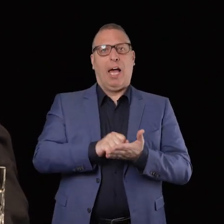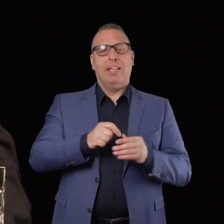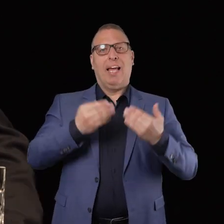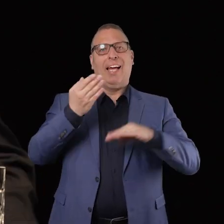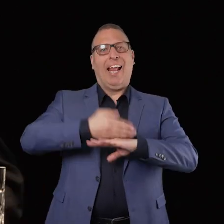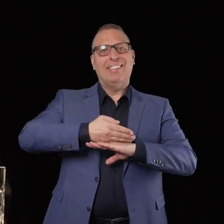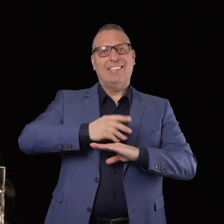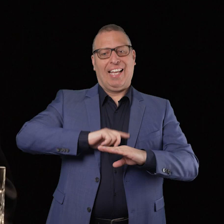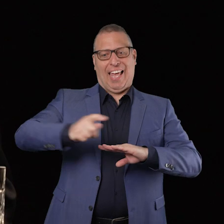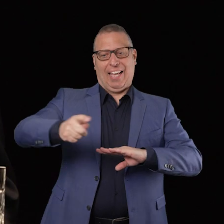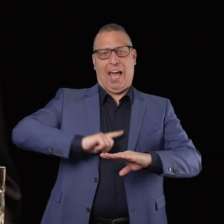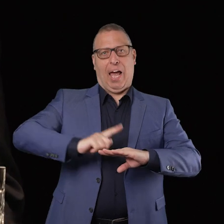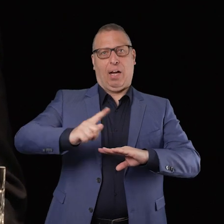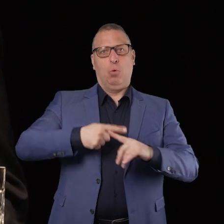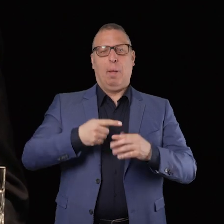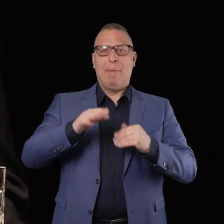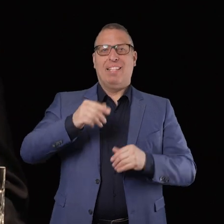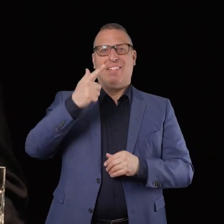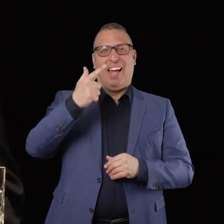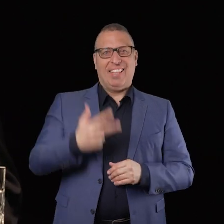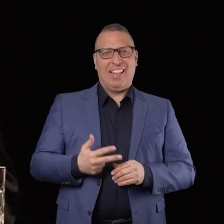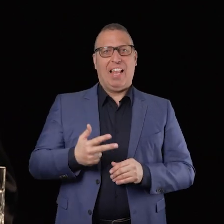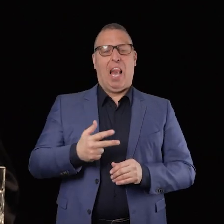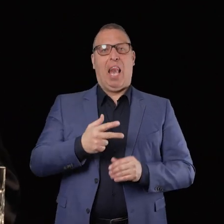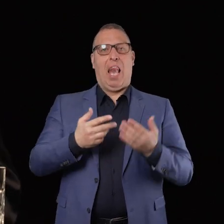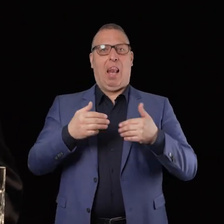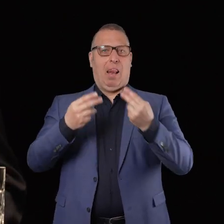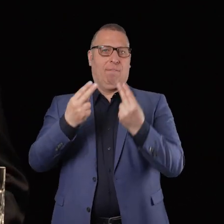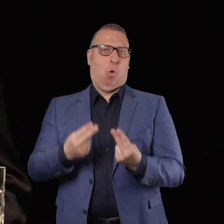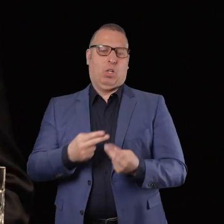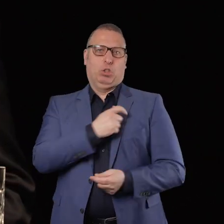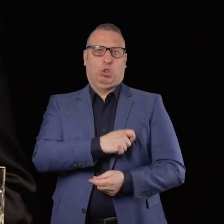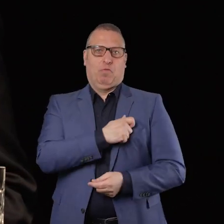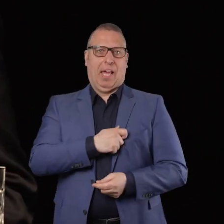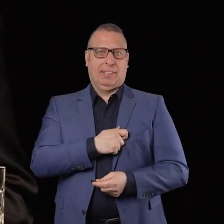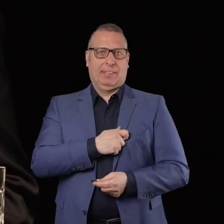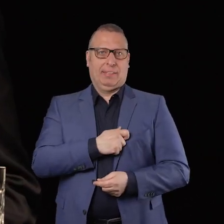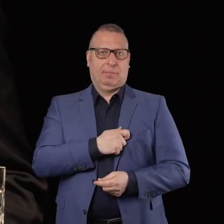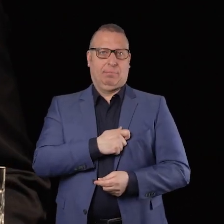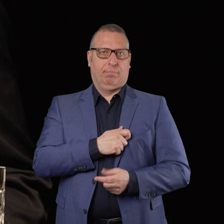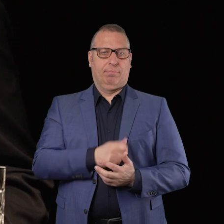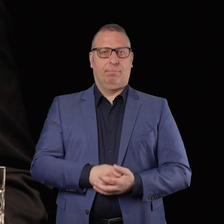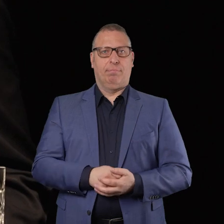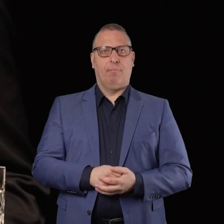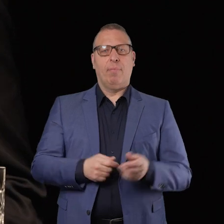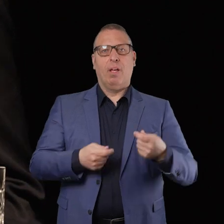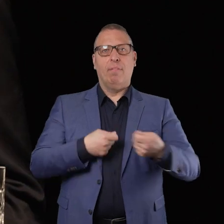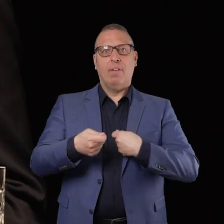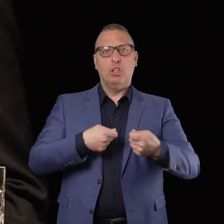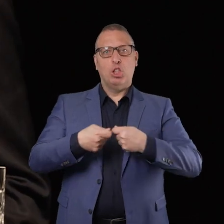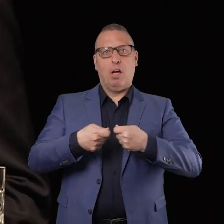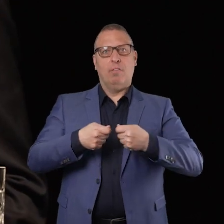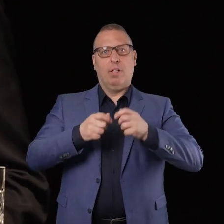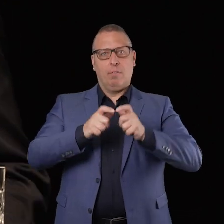Grenzgängerinnen und Grenzgänger. Und mehr als 2/3 von ihnen leben in der Schweiz. Neben dem